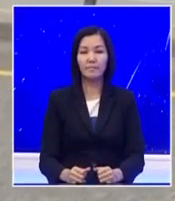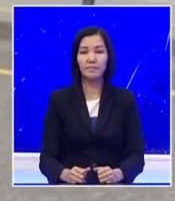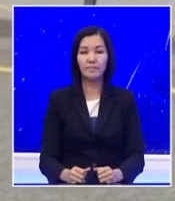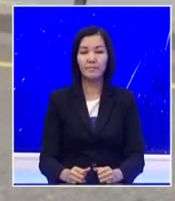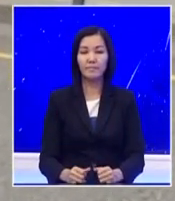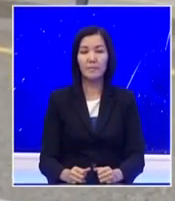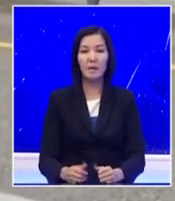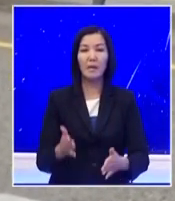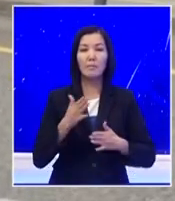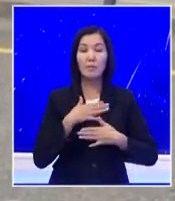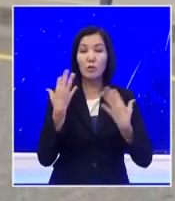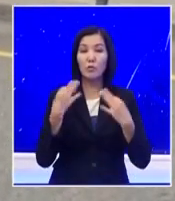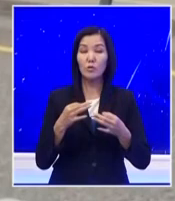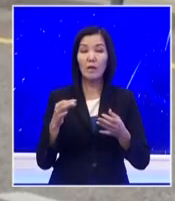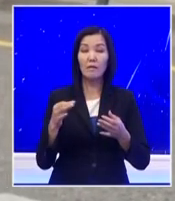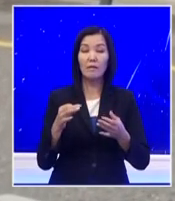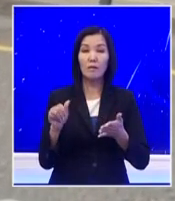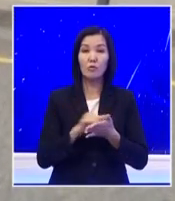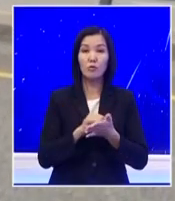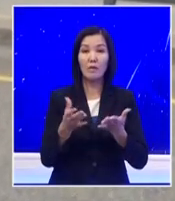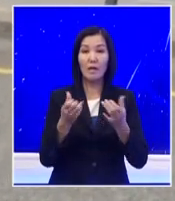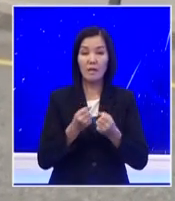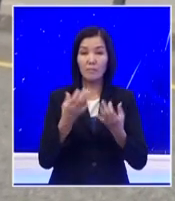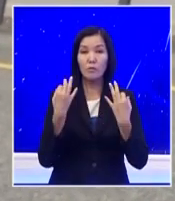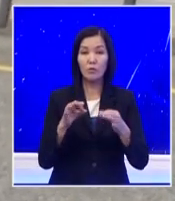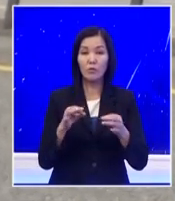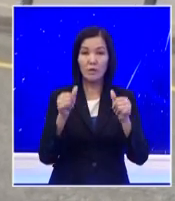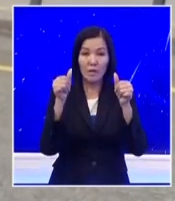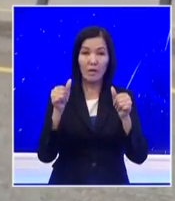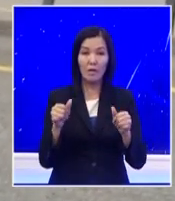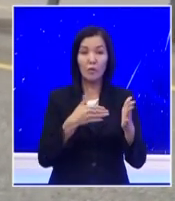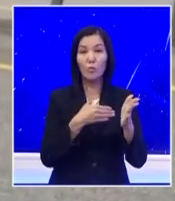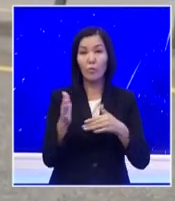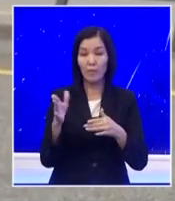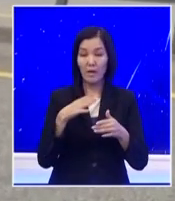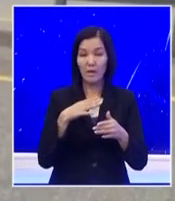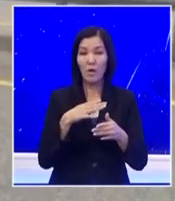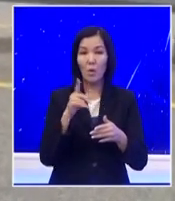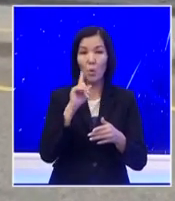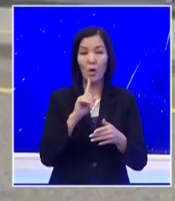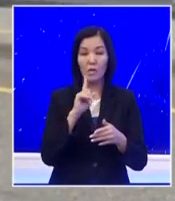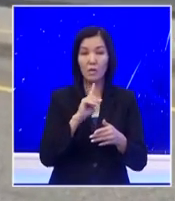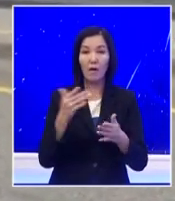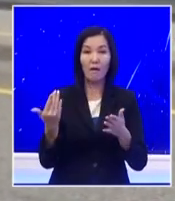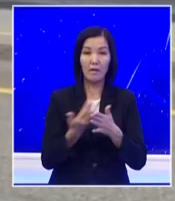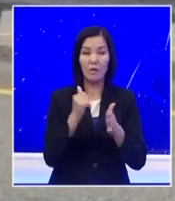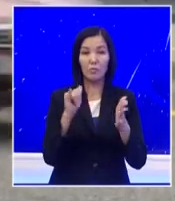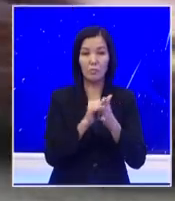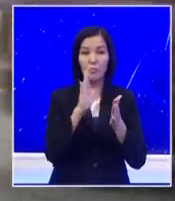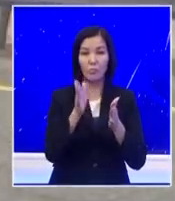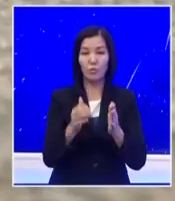ордеру. Біз рұқсат қағаз алғанбыз. Рұқсатымыз болғандықтан да жол белгілерін алып тастап отырмыз. Уақытша ғой, қайтадан орнына